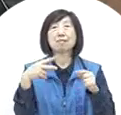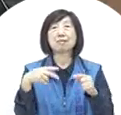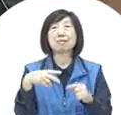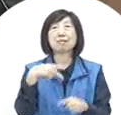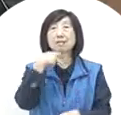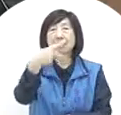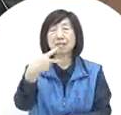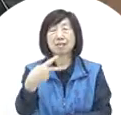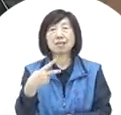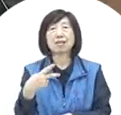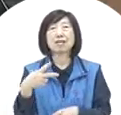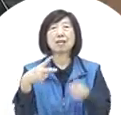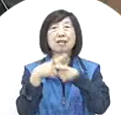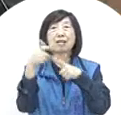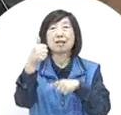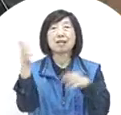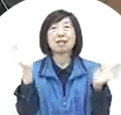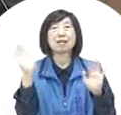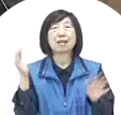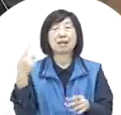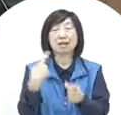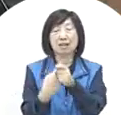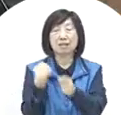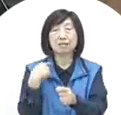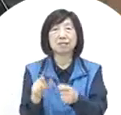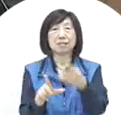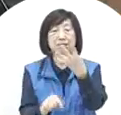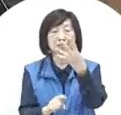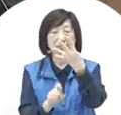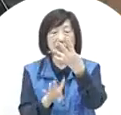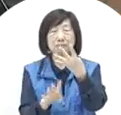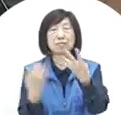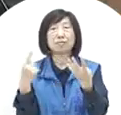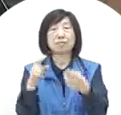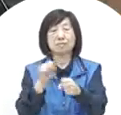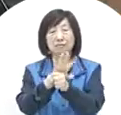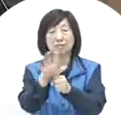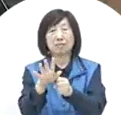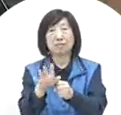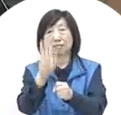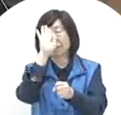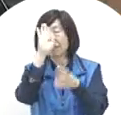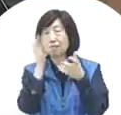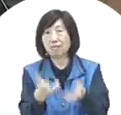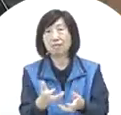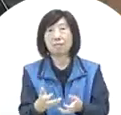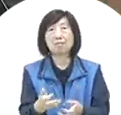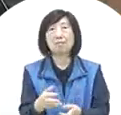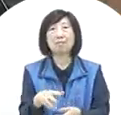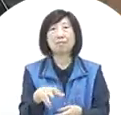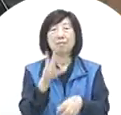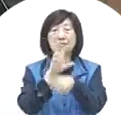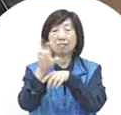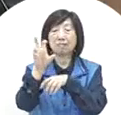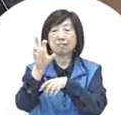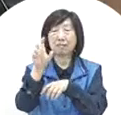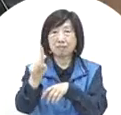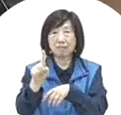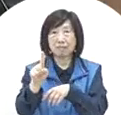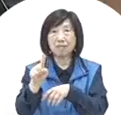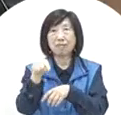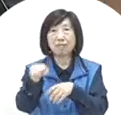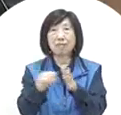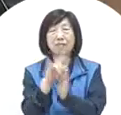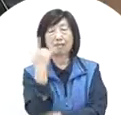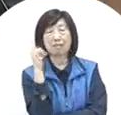恩，在去年4月14号感染的 COVID-19 重症。那他经过81分钟漫长的等待之后，由